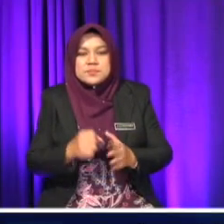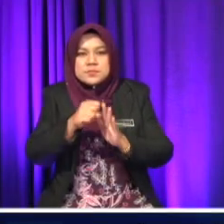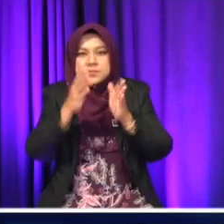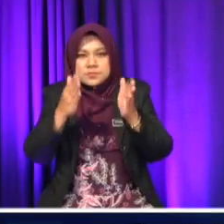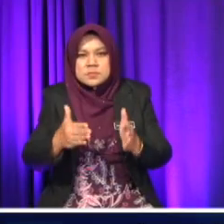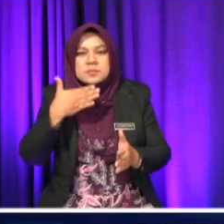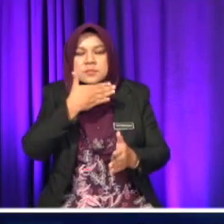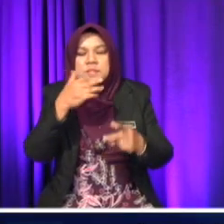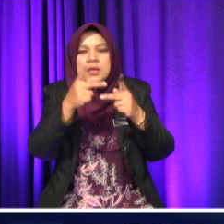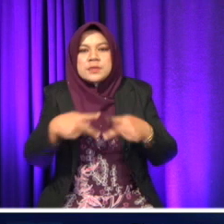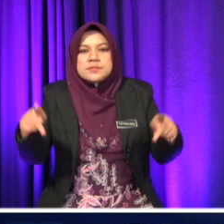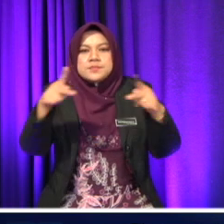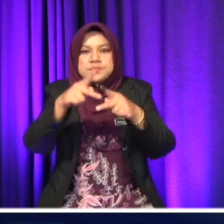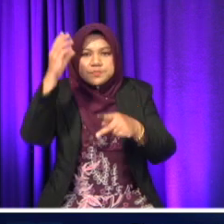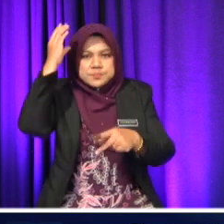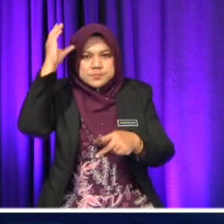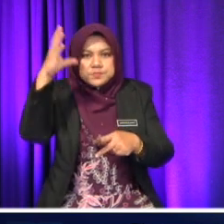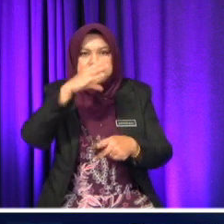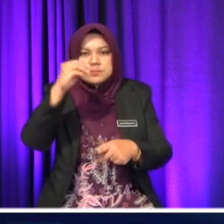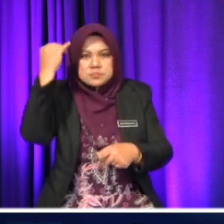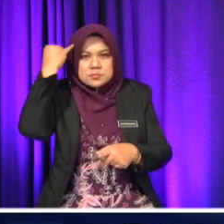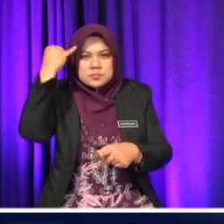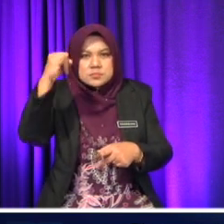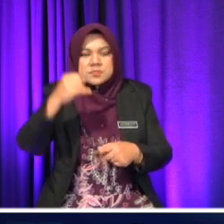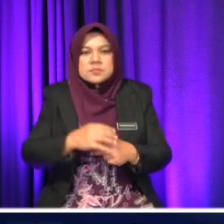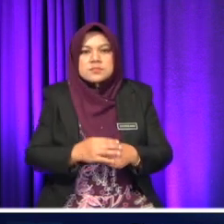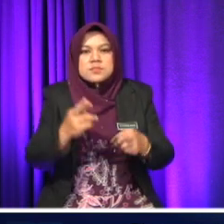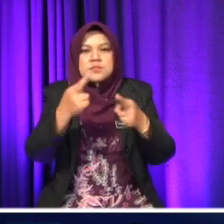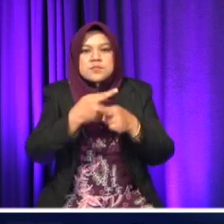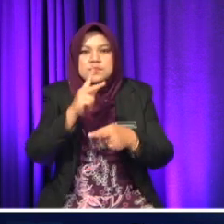perlu kreatif dan inovatif rumuskan